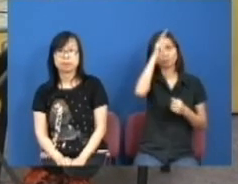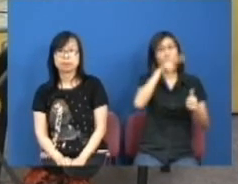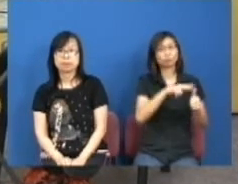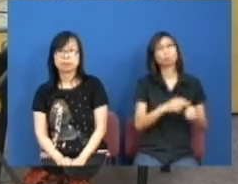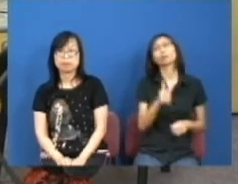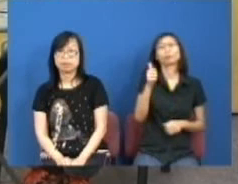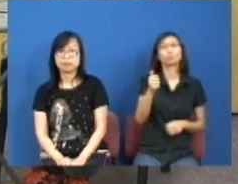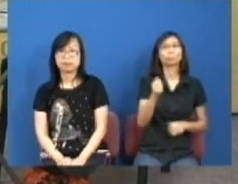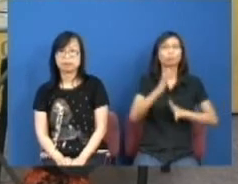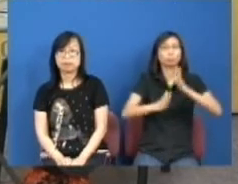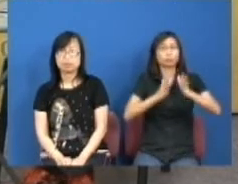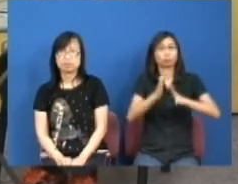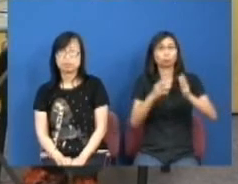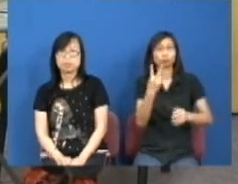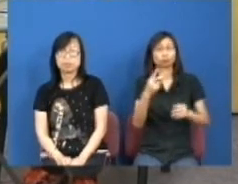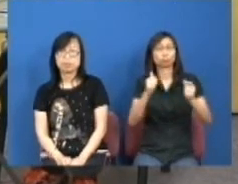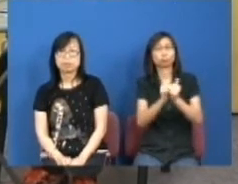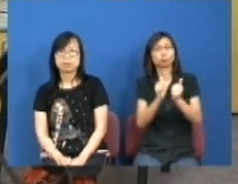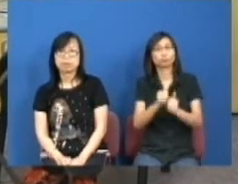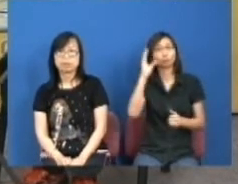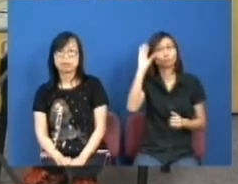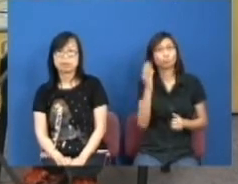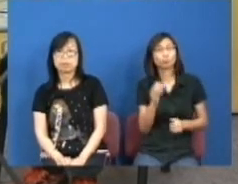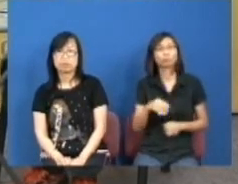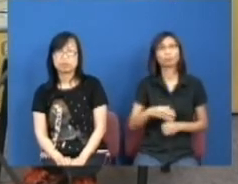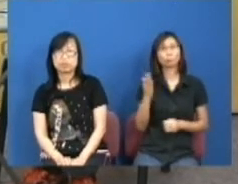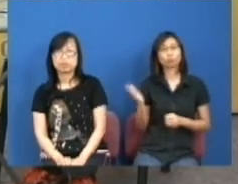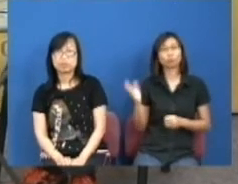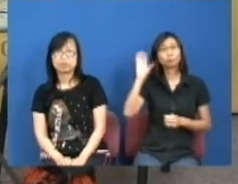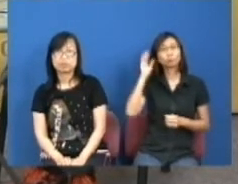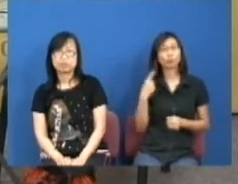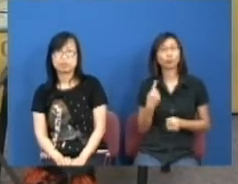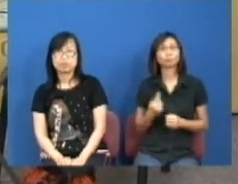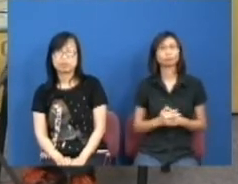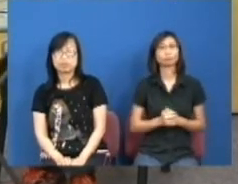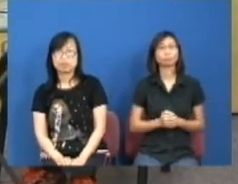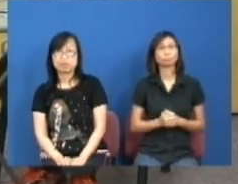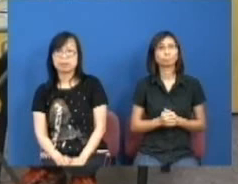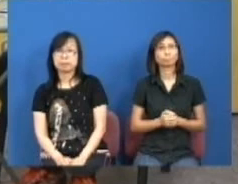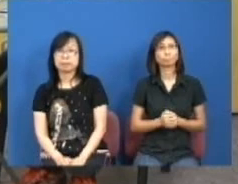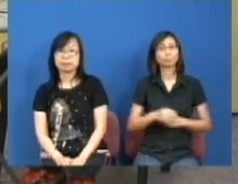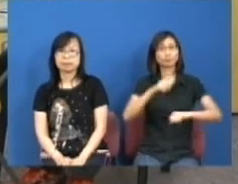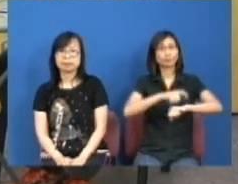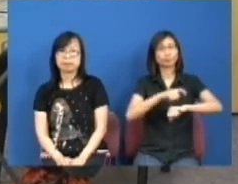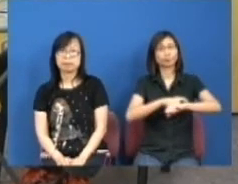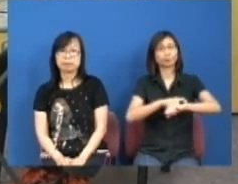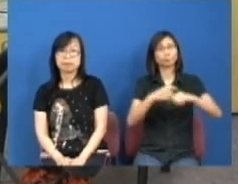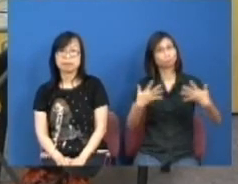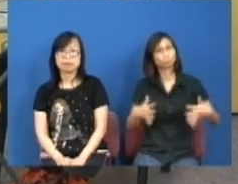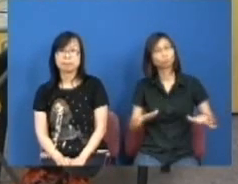我們今天做手語的兩位朋友啦，Bonnie 和慧娜。 好啦，我哋節目時間去到依一